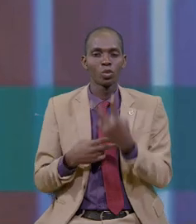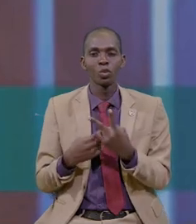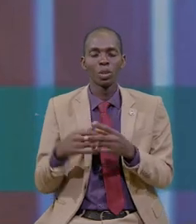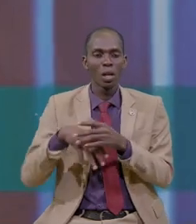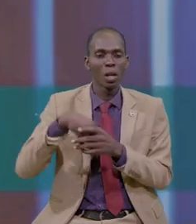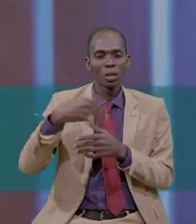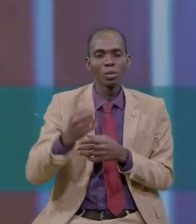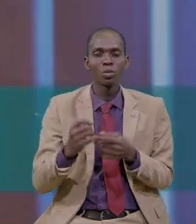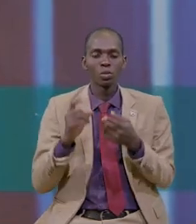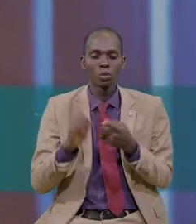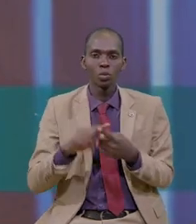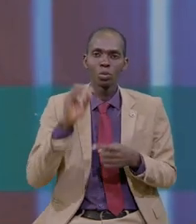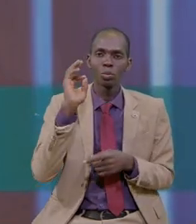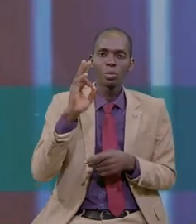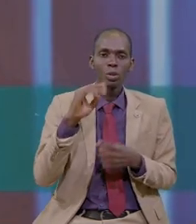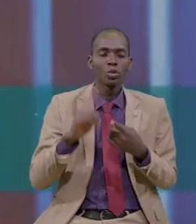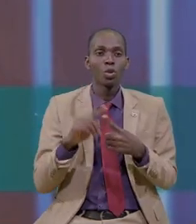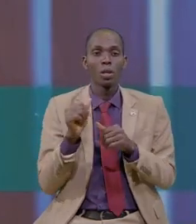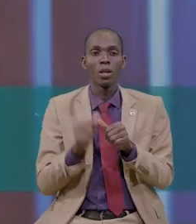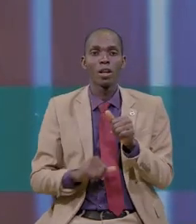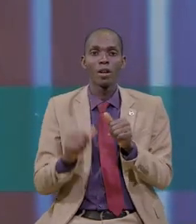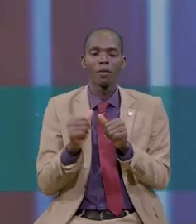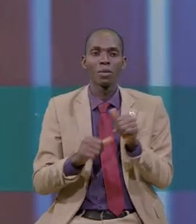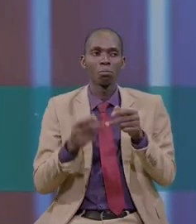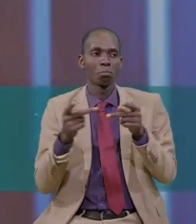Après cela, le Seigneur désigna encore